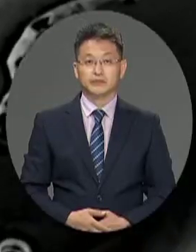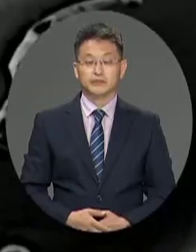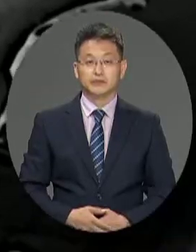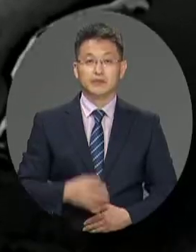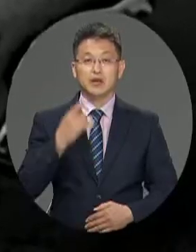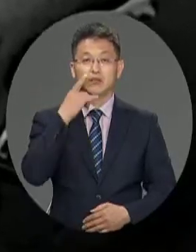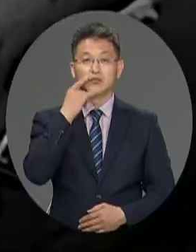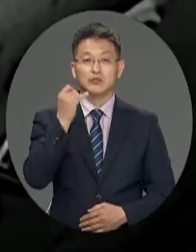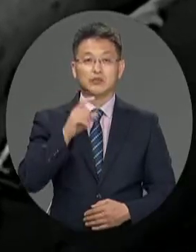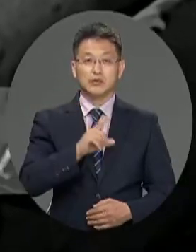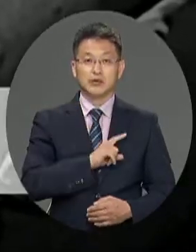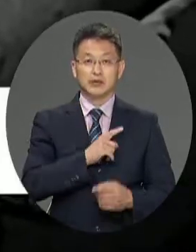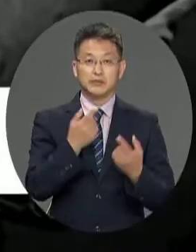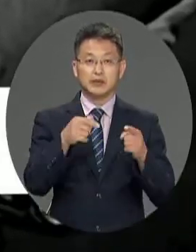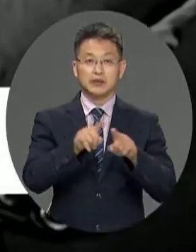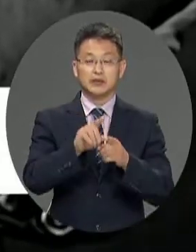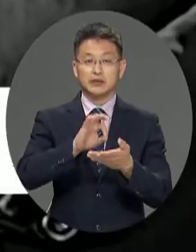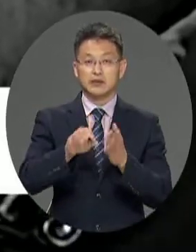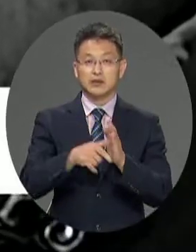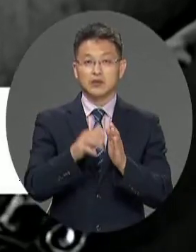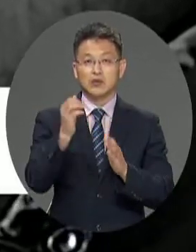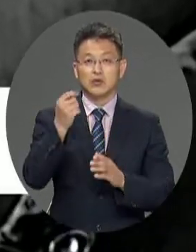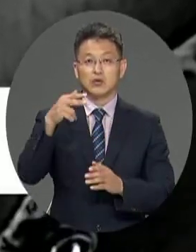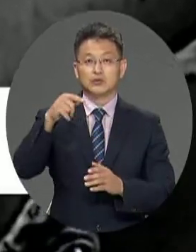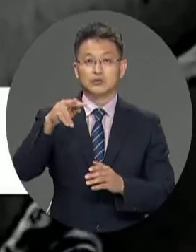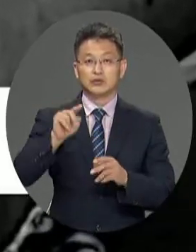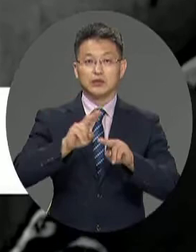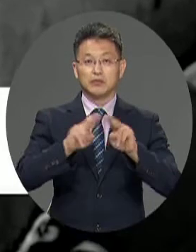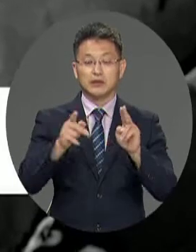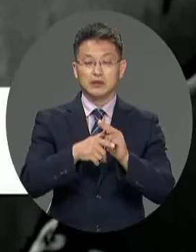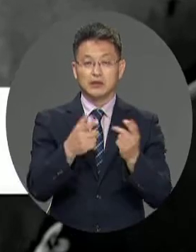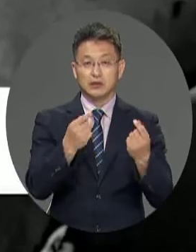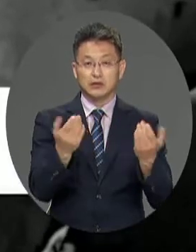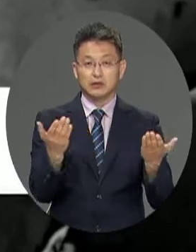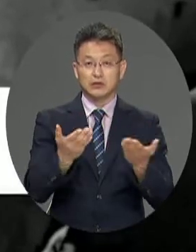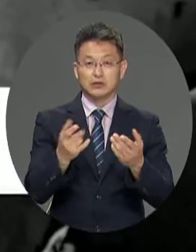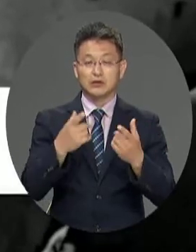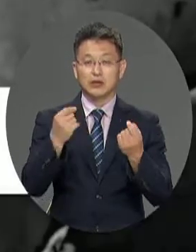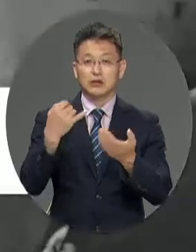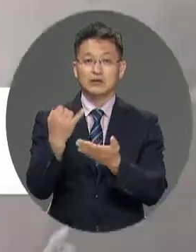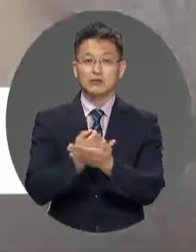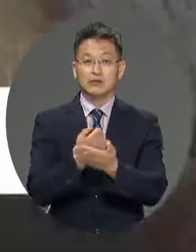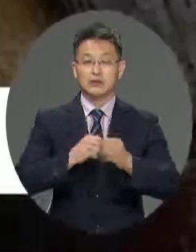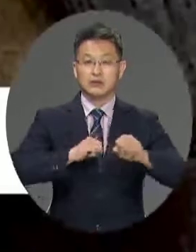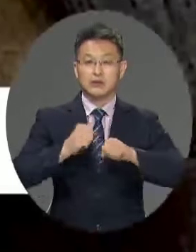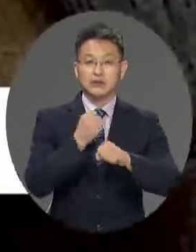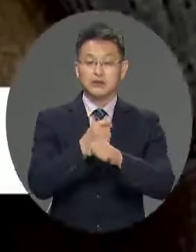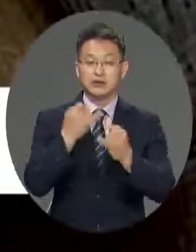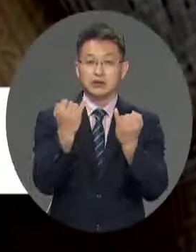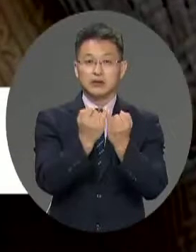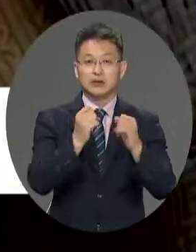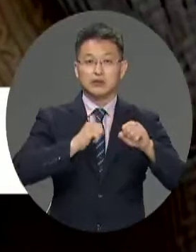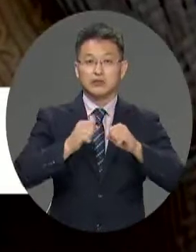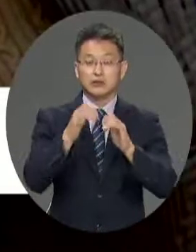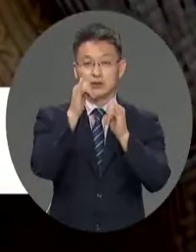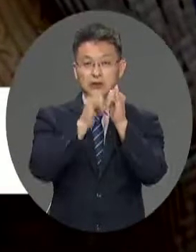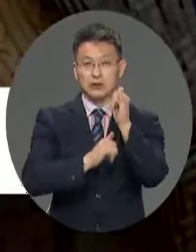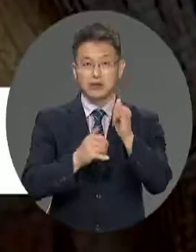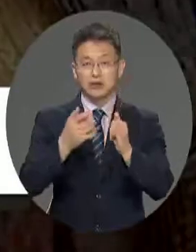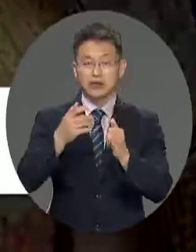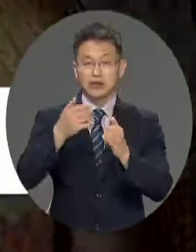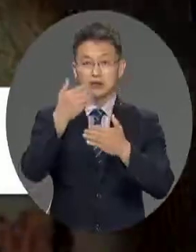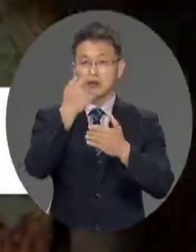부모 서 함께쓰기 호주제 폐지 동일노동 동일임금 운동 등 의 앞장서며 여성운동 사에 큰 발자취를